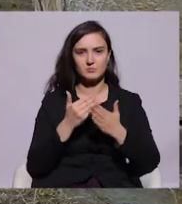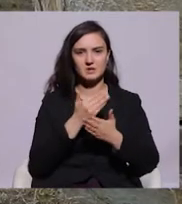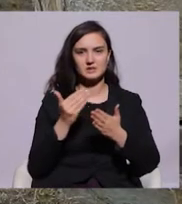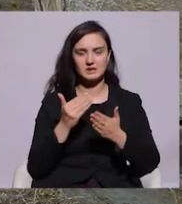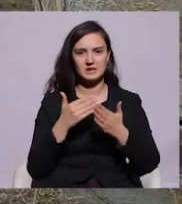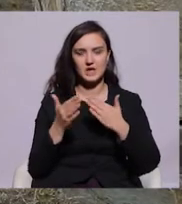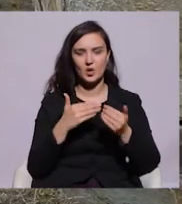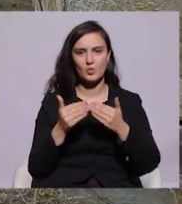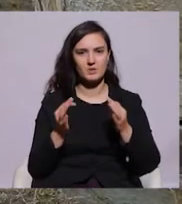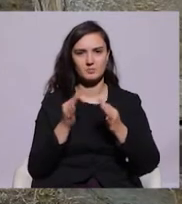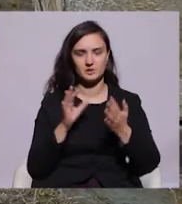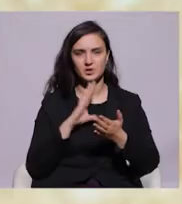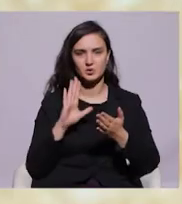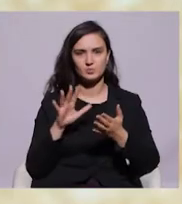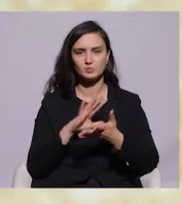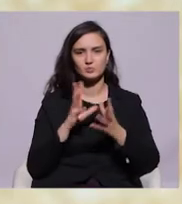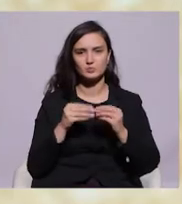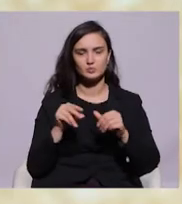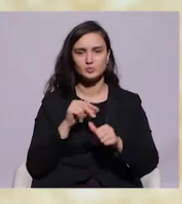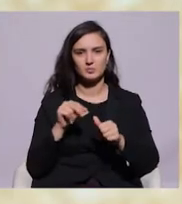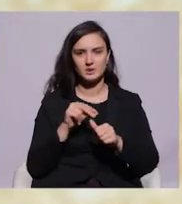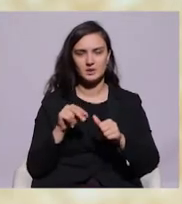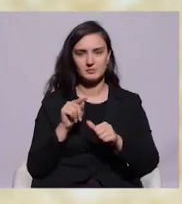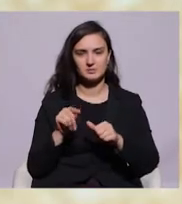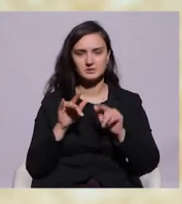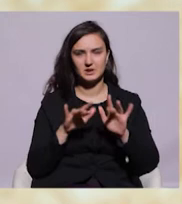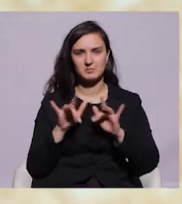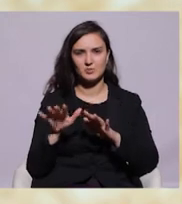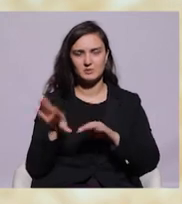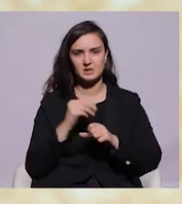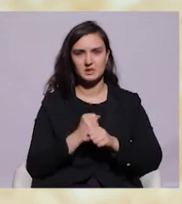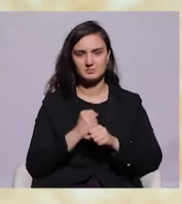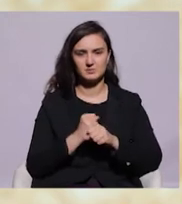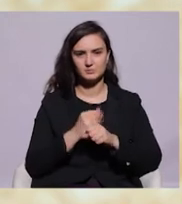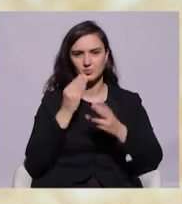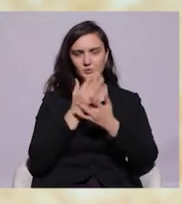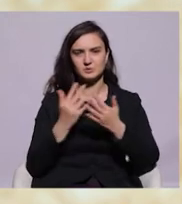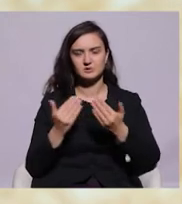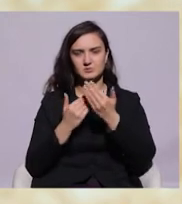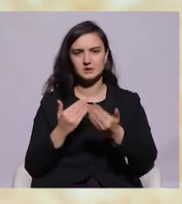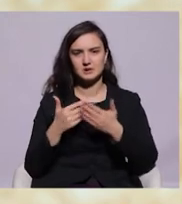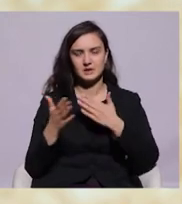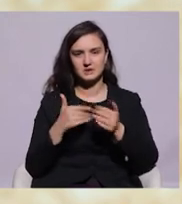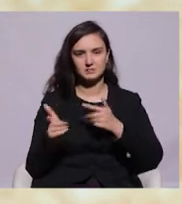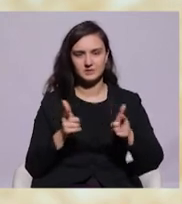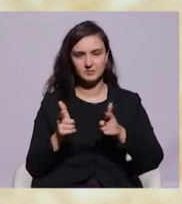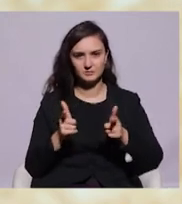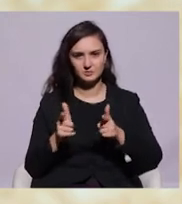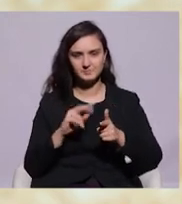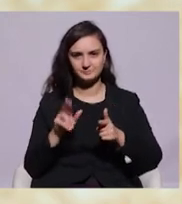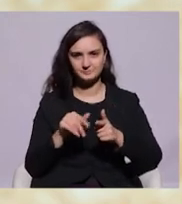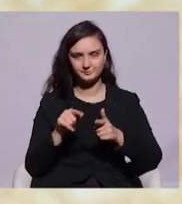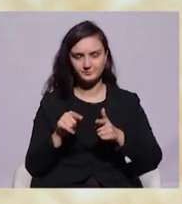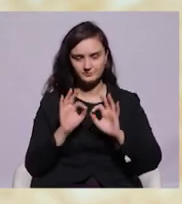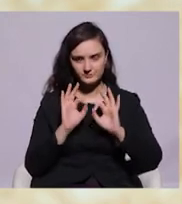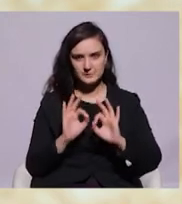წარმოადგენდა, მათი ხელობა აღარაფერი იყო აქ, ძირითადად სომხები გარკვეულ საქმიანობას აწარმოებდნენ, პროდუქციაც მათი ხელით მზადდებოდა